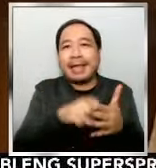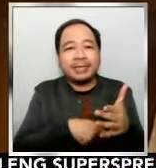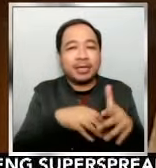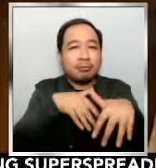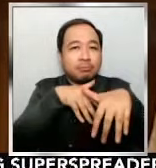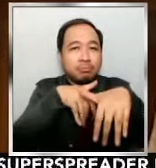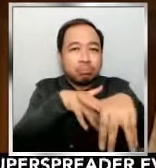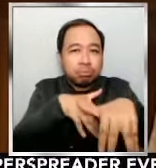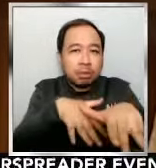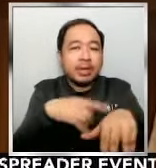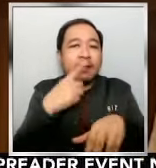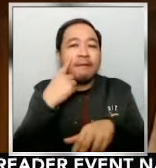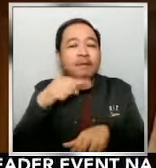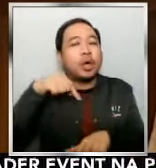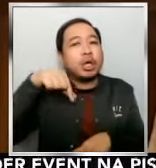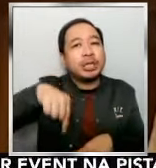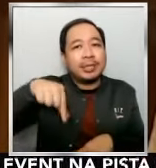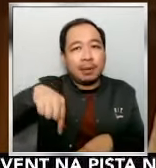na po kayo magpunta.